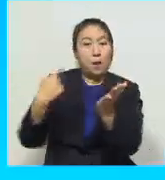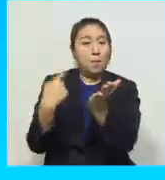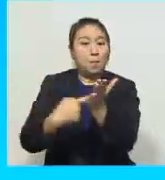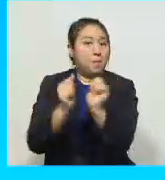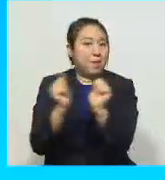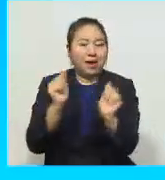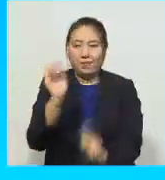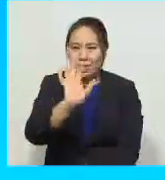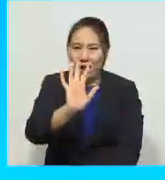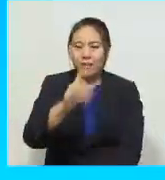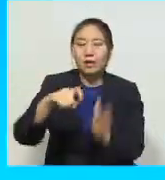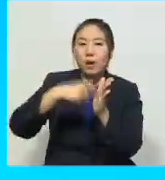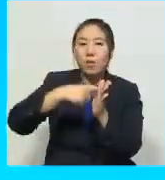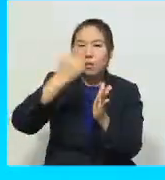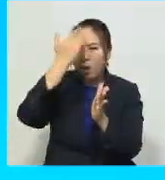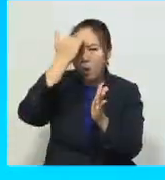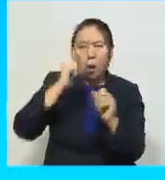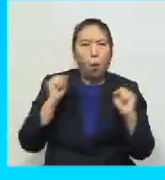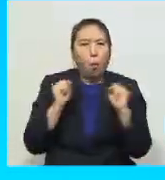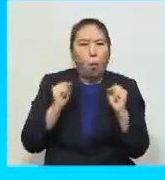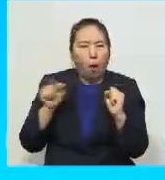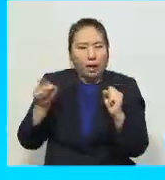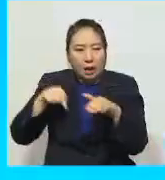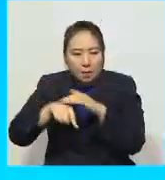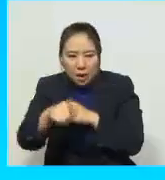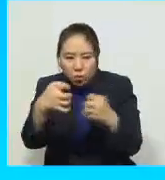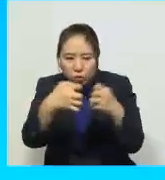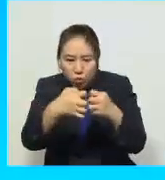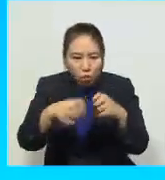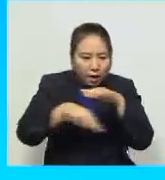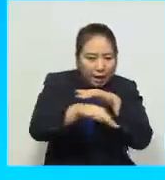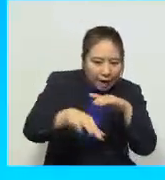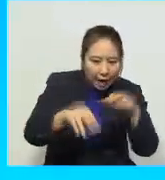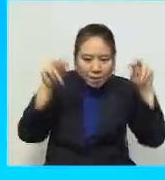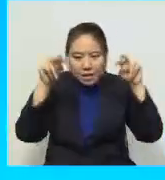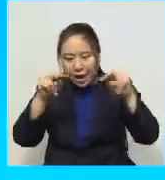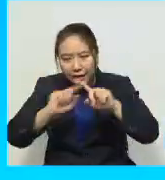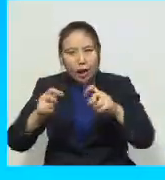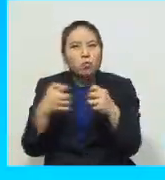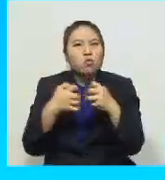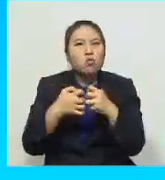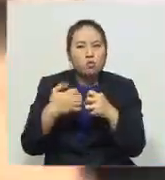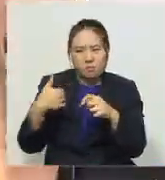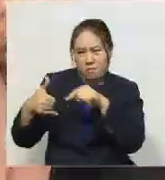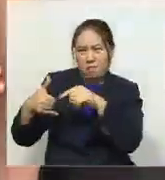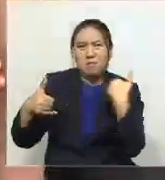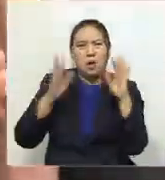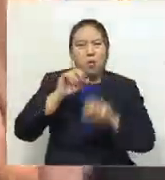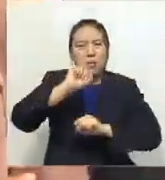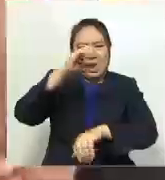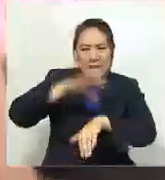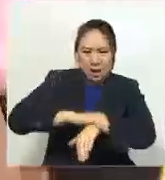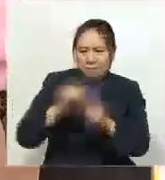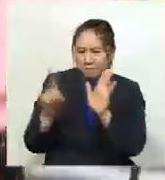ประกันตัวค่ะให้เหตุผลว่าเกรงว่าผู้ต้องหาจะเข้าไปยุ่งเหยิงกับพยานหลักฐานและบางคนก็มีหมายจับติดตัวหลายคดี